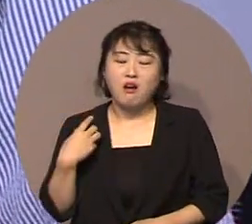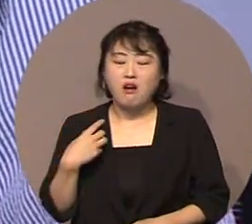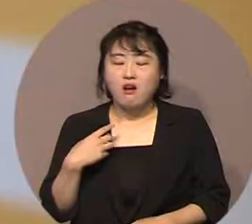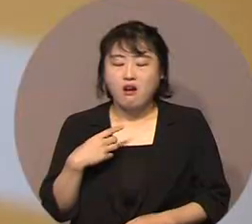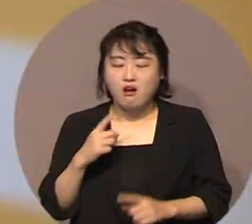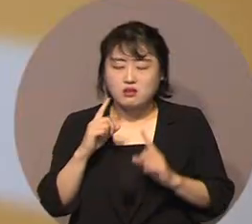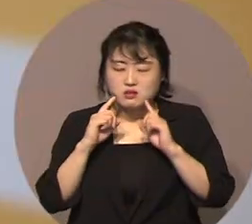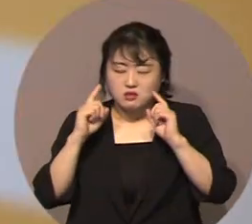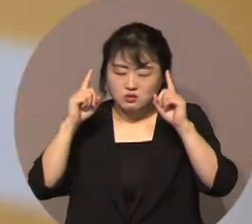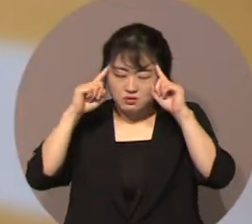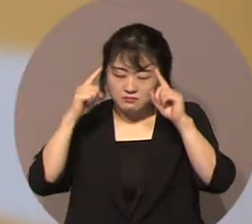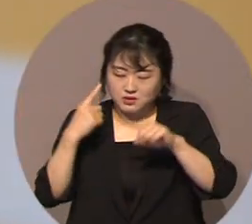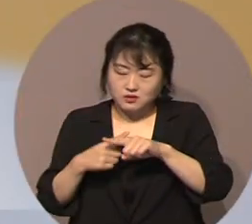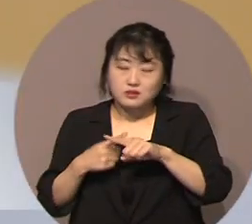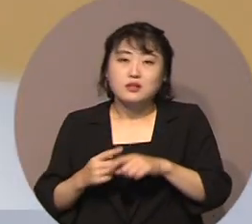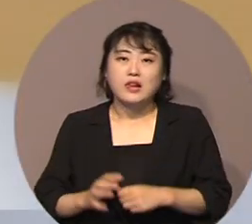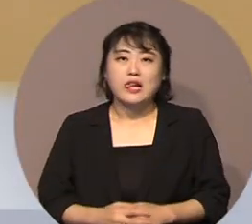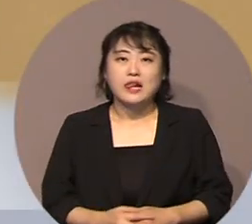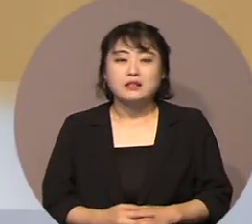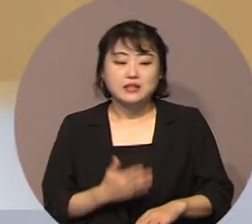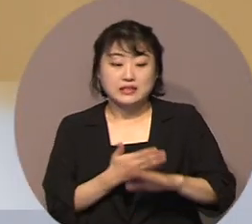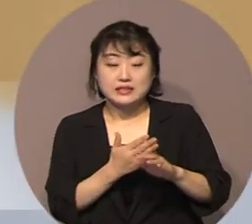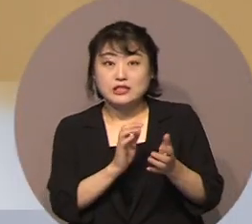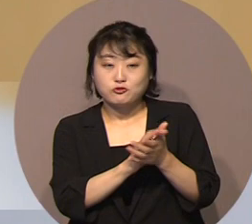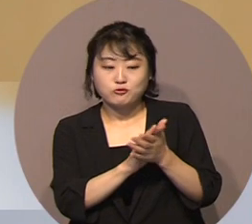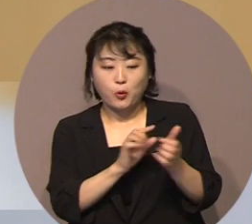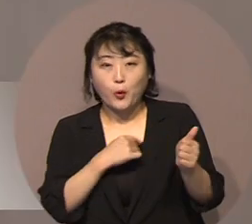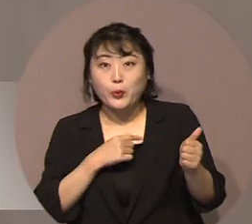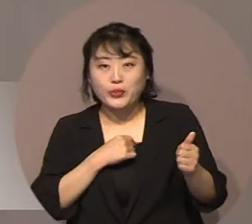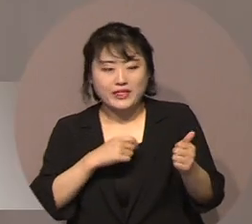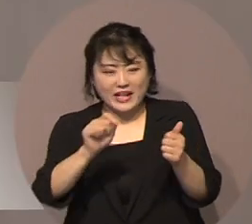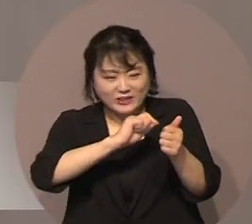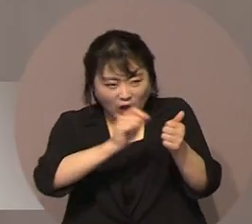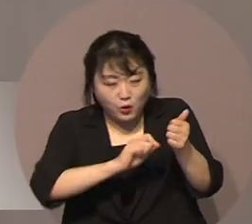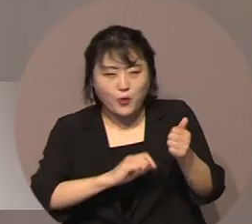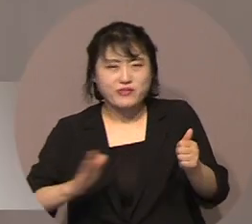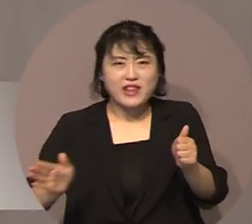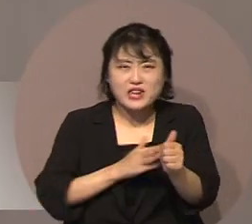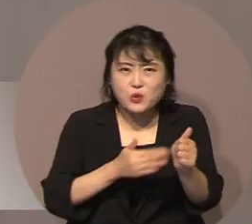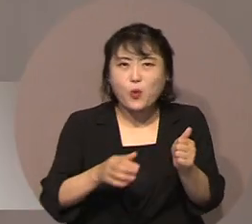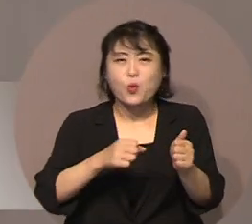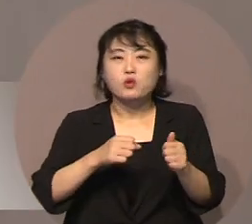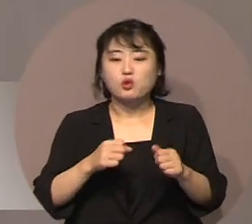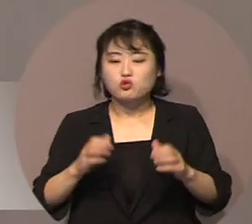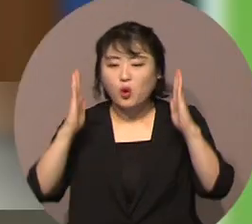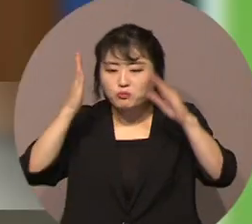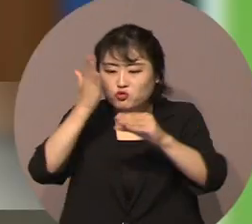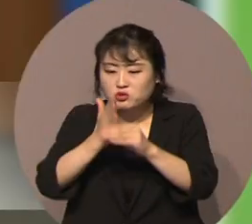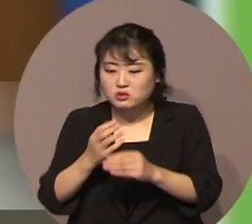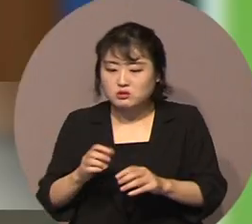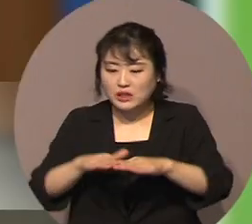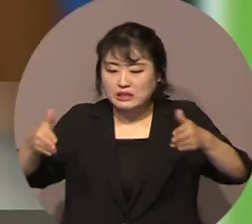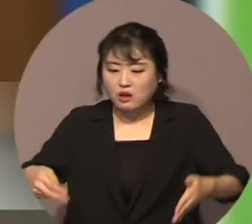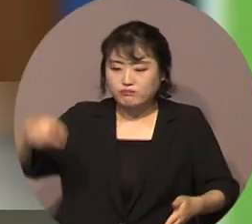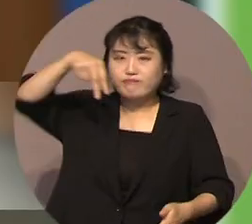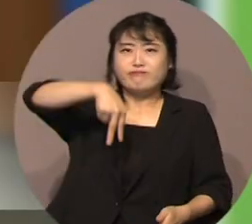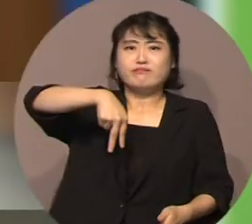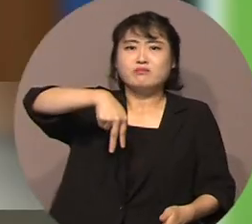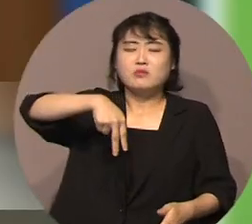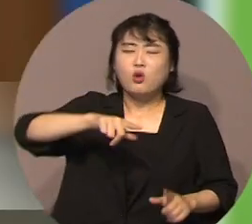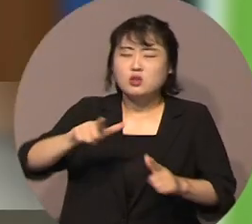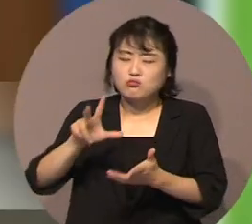말합니다 다른 친구들 옷에 낙서를 하고 때리고 수업시간에 책상 위에 올라가는 등 문제